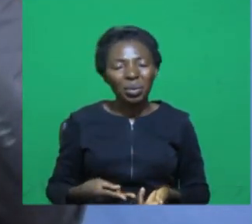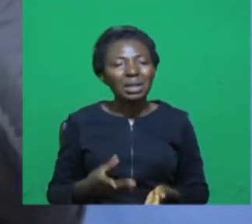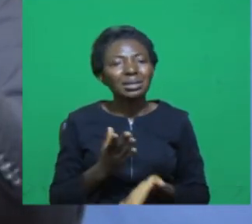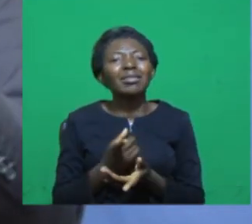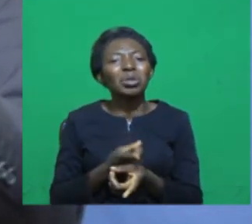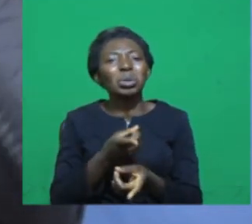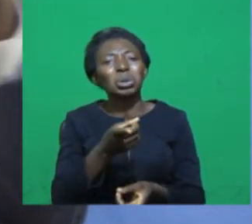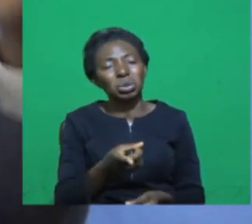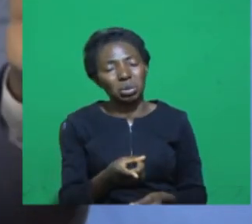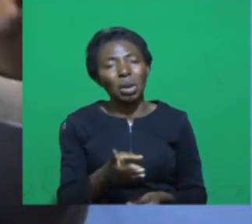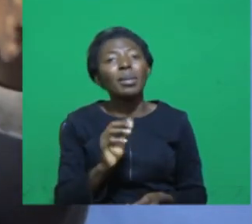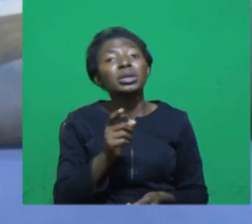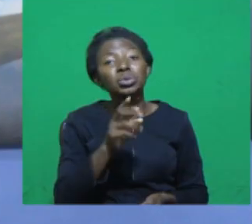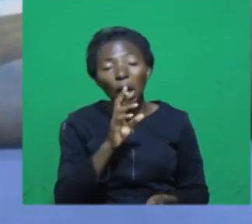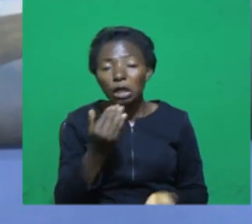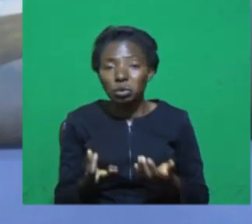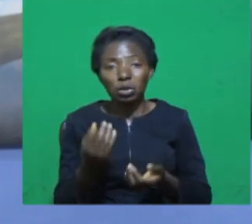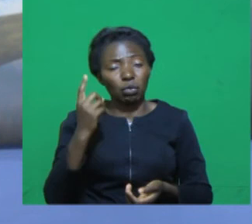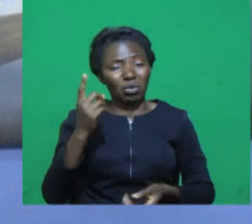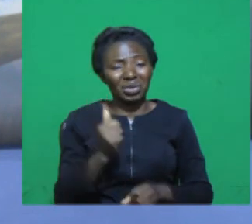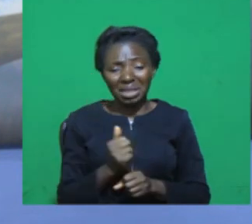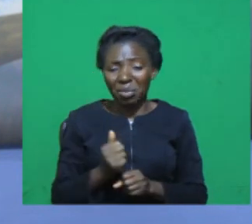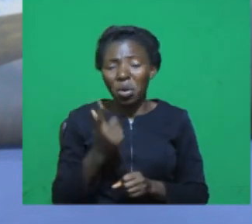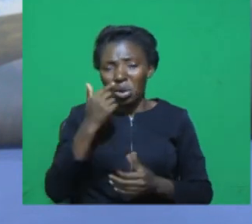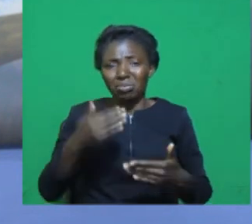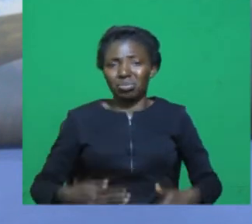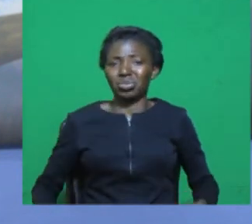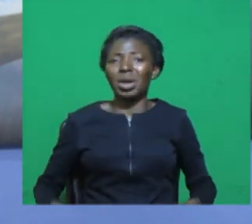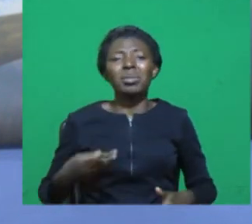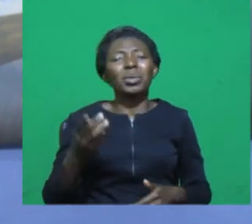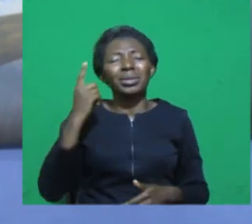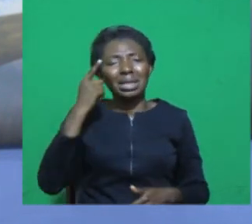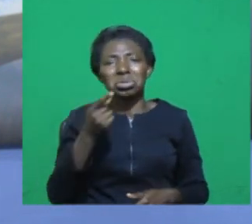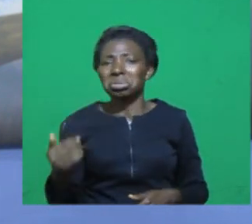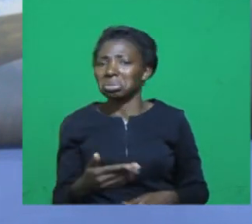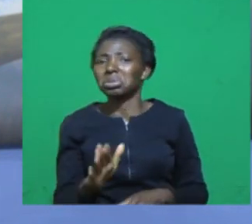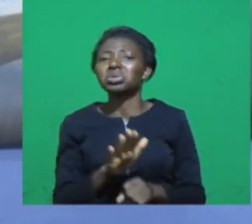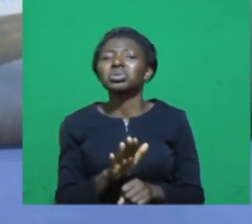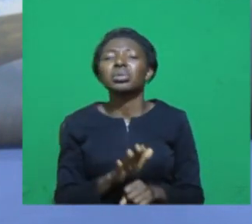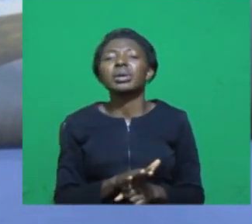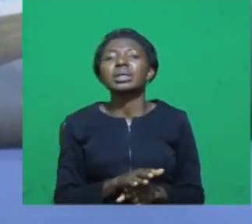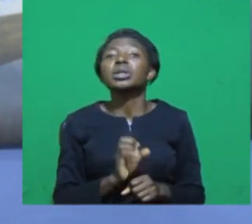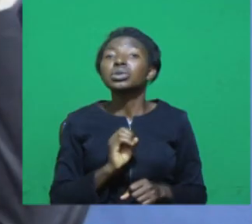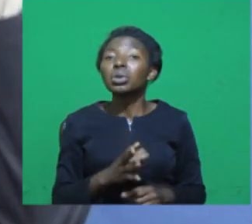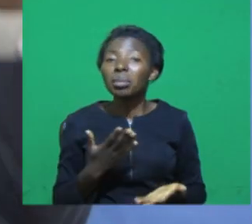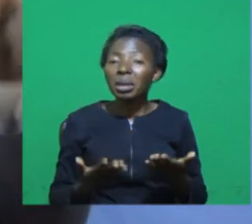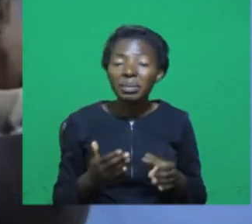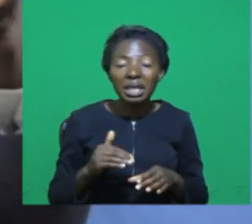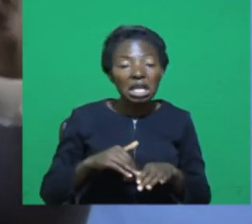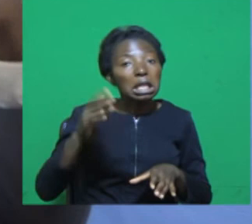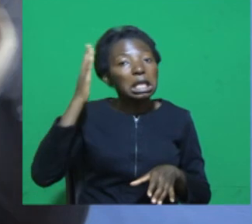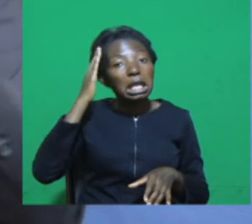wanga wagara uri mwana waMwari but nekuti wapfeka uniform yevamwe saka inogona kuuya